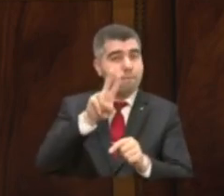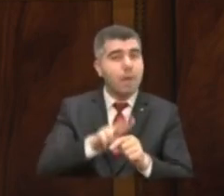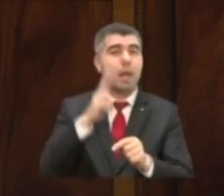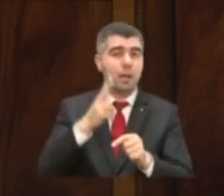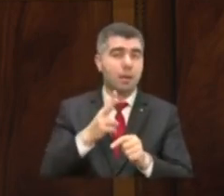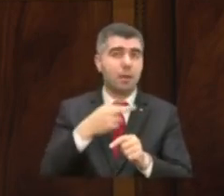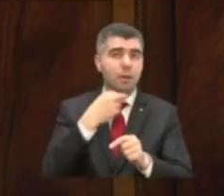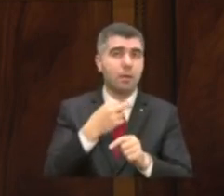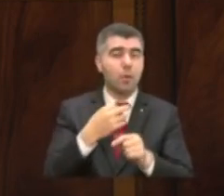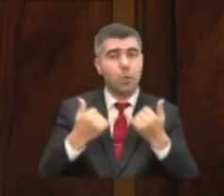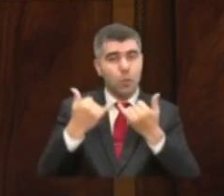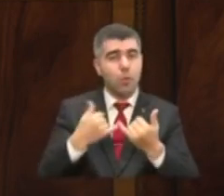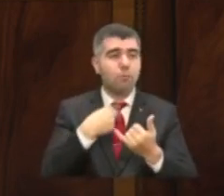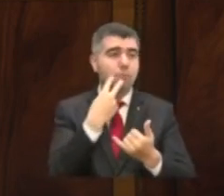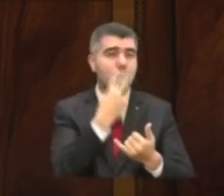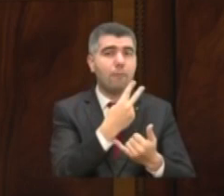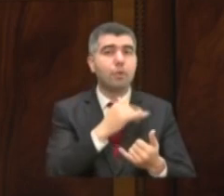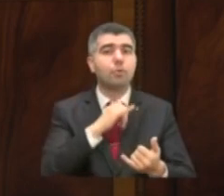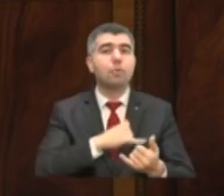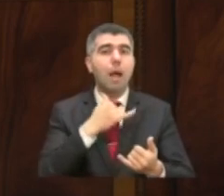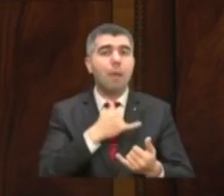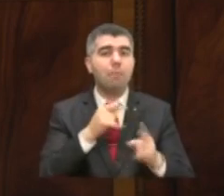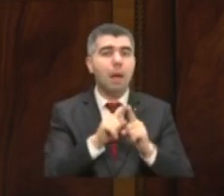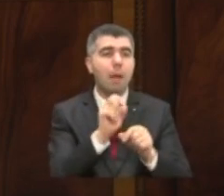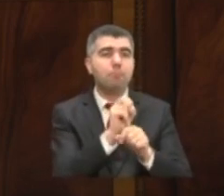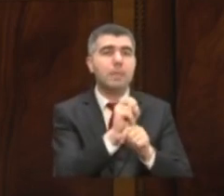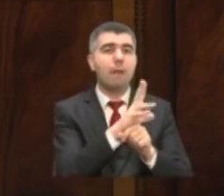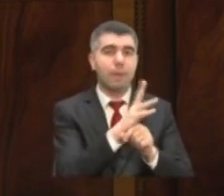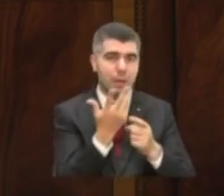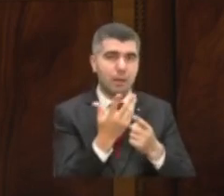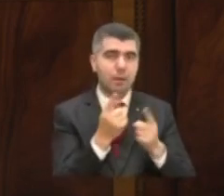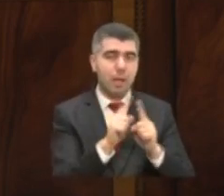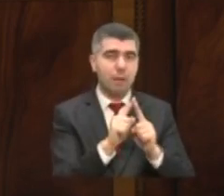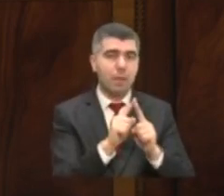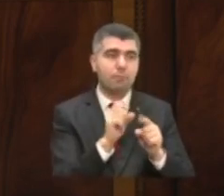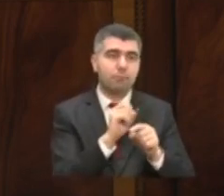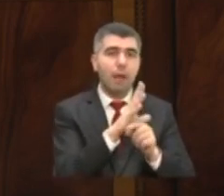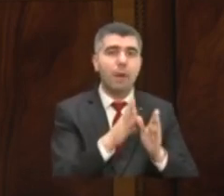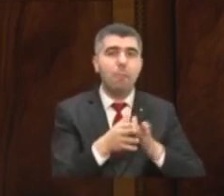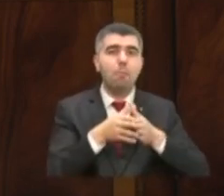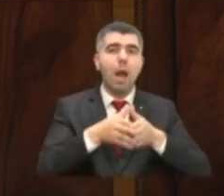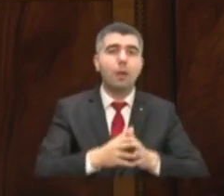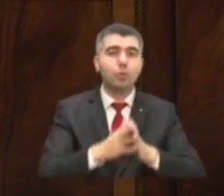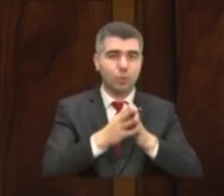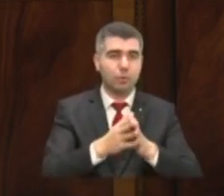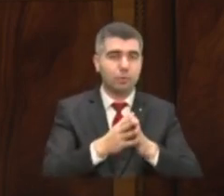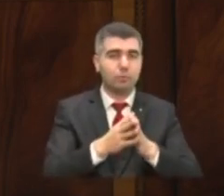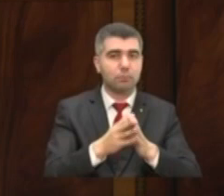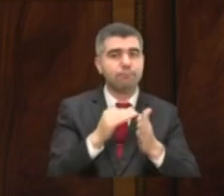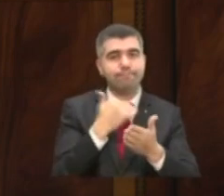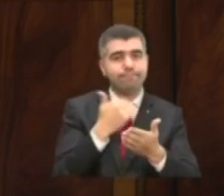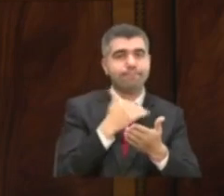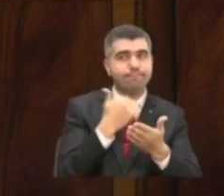اليوم ظاهرة ديال الهجرة مع تسجيل الملاحظات ديالنا عليها، واليوم نشوء مجموعة من الحركات